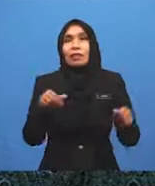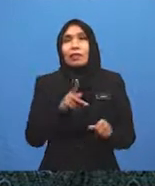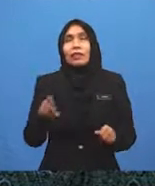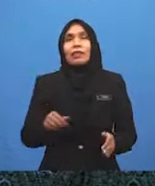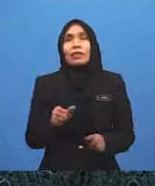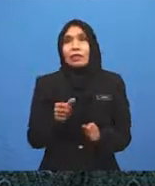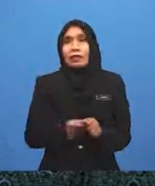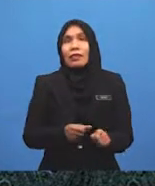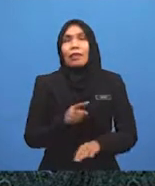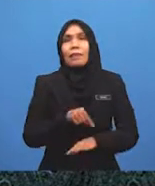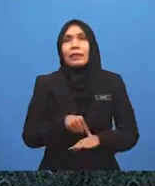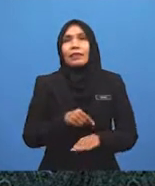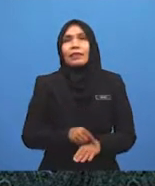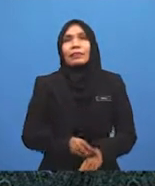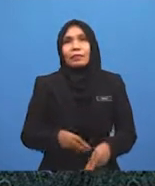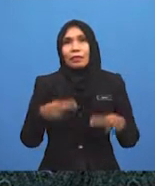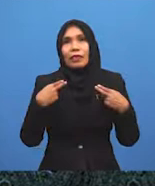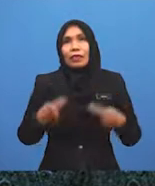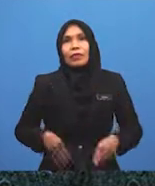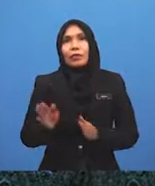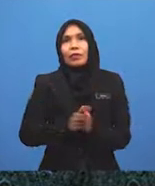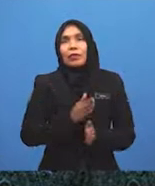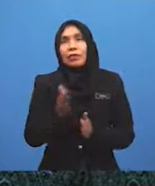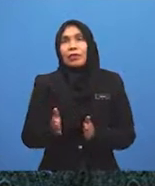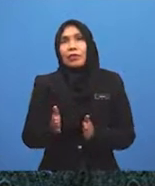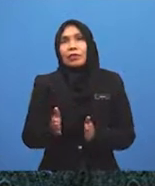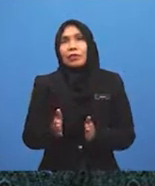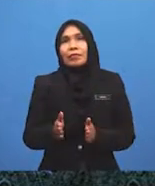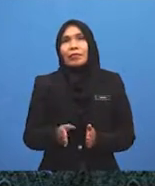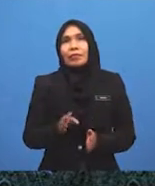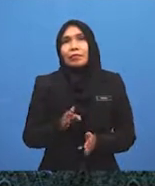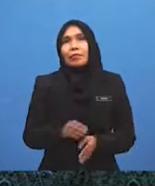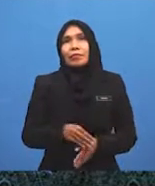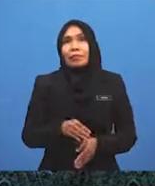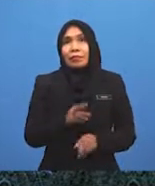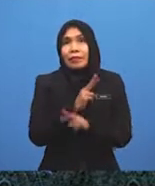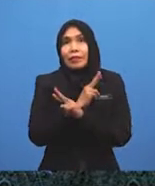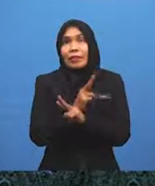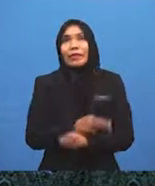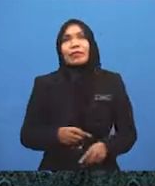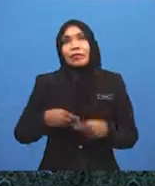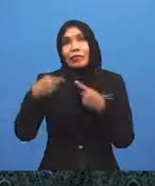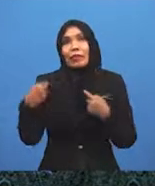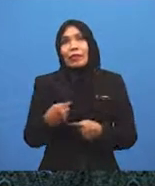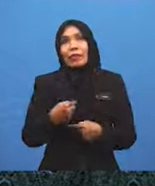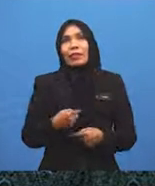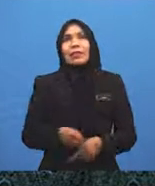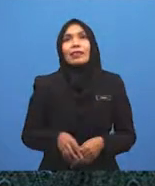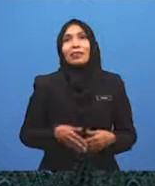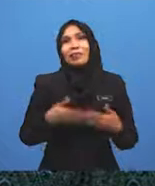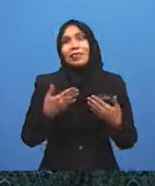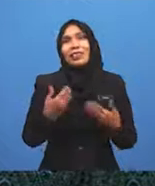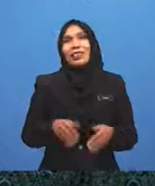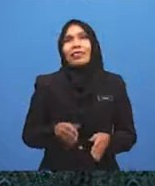masa. Hidup berjiran, biarlah mesra. Hati senang, jiran